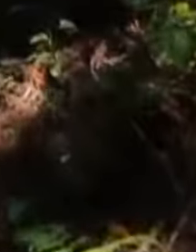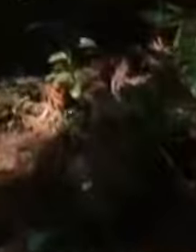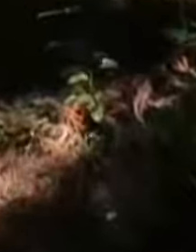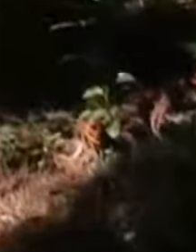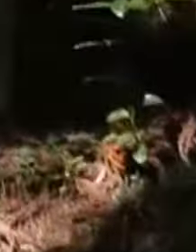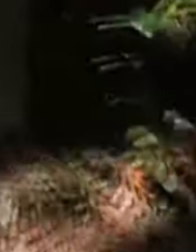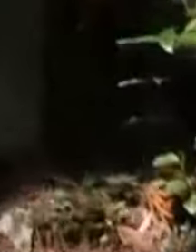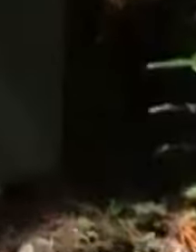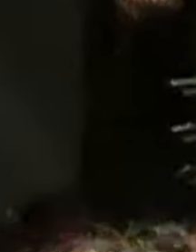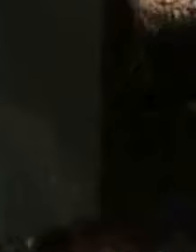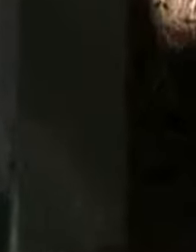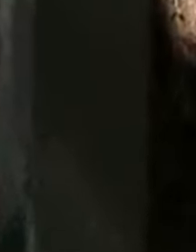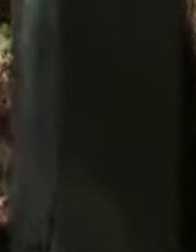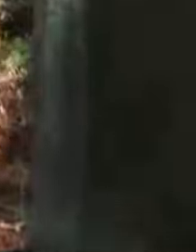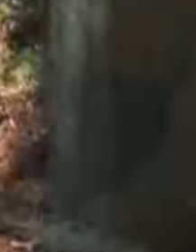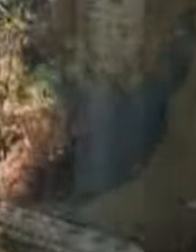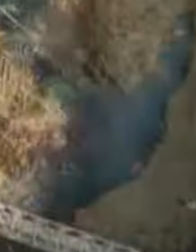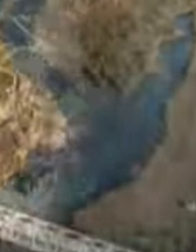栄えろ